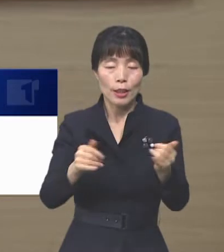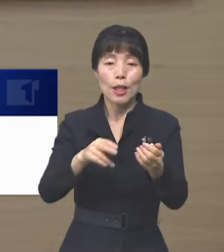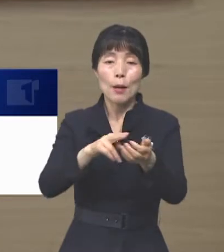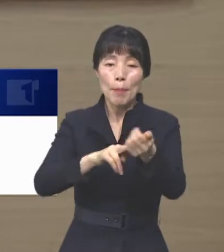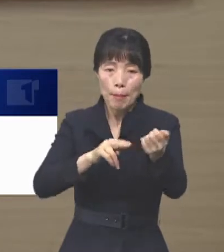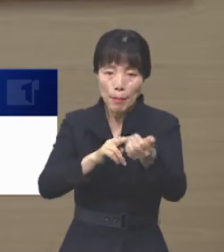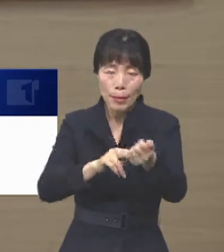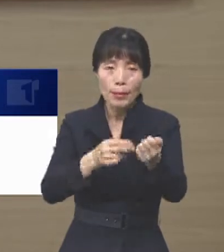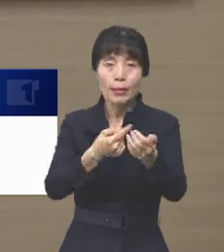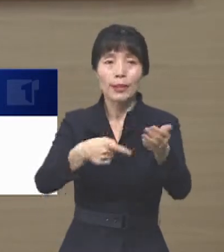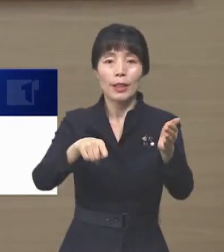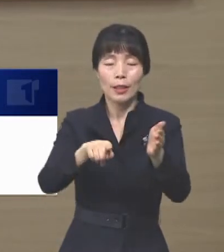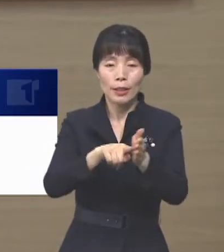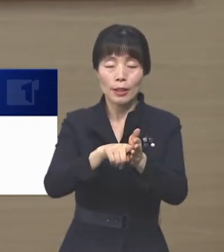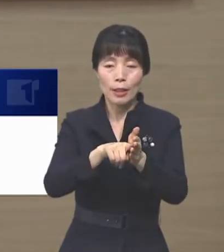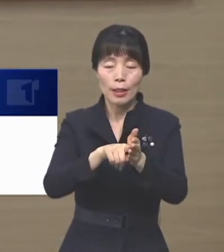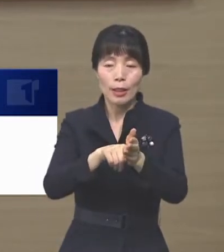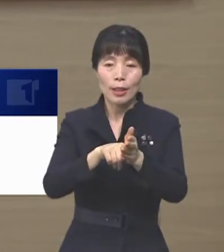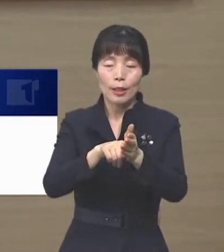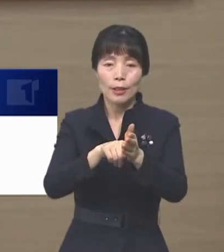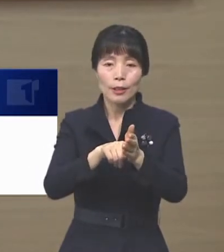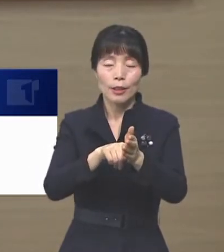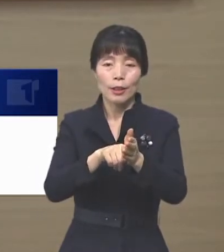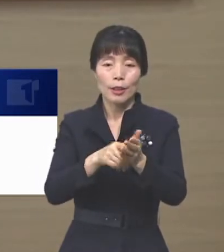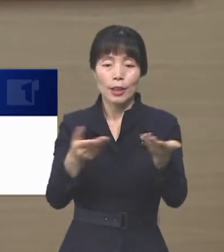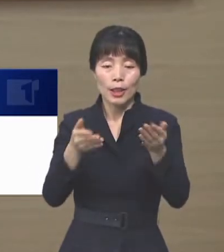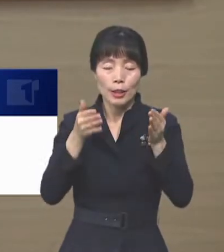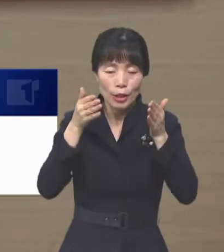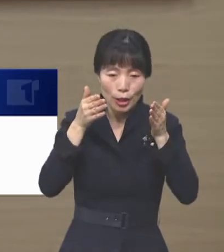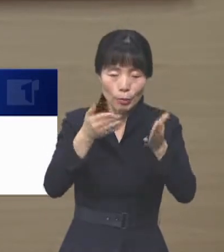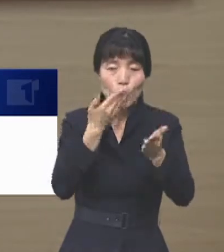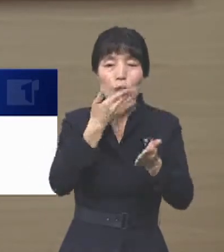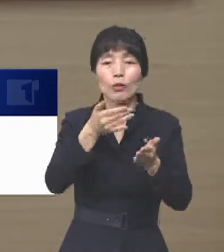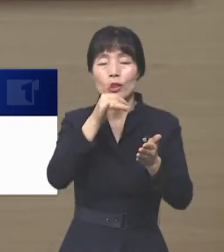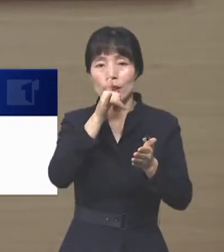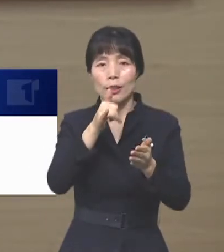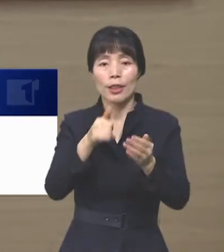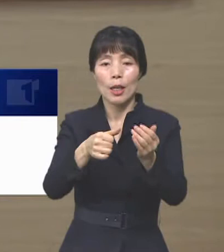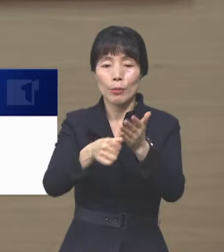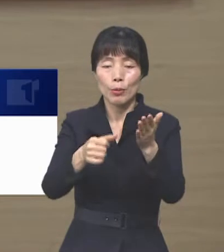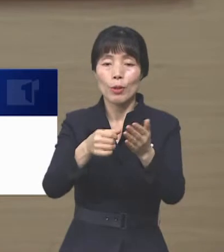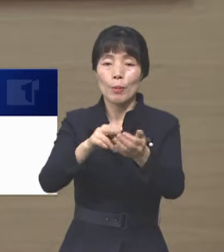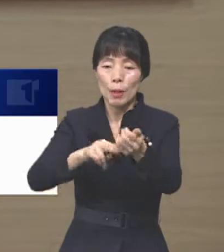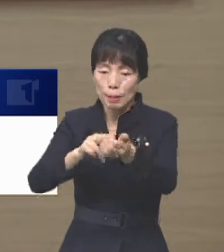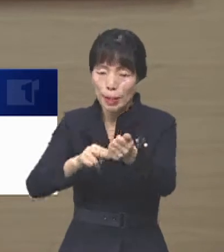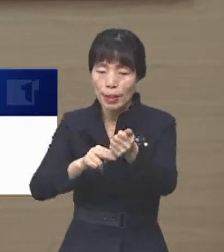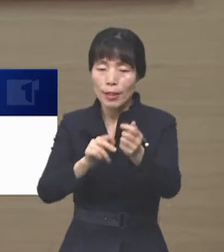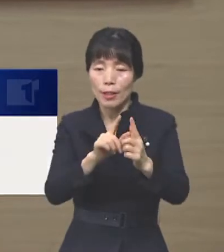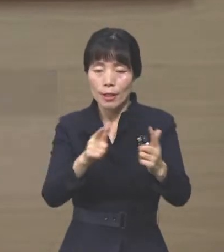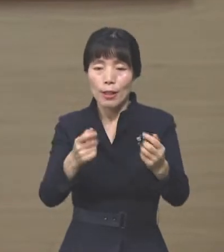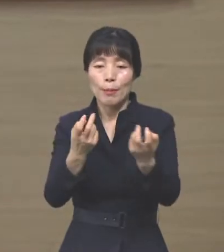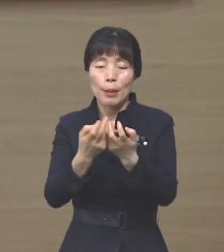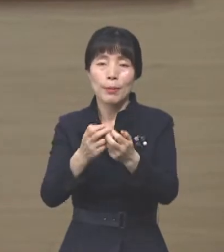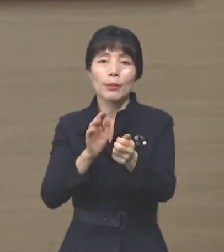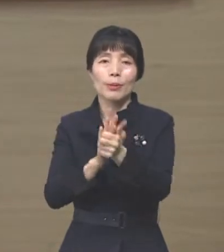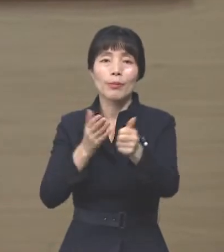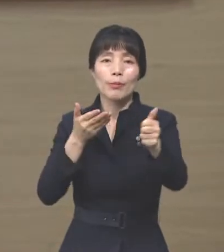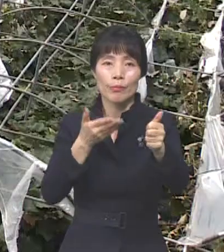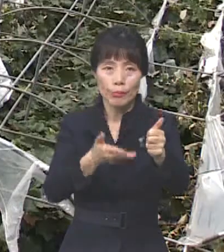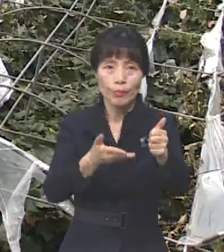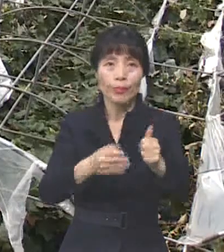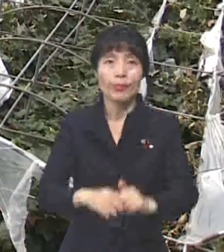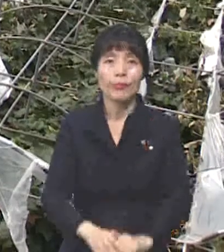없이 영농에만 집중할 수 있도록 농특산물 유통 정책을 적극 강화해 나갈